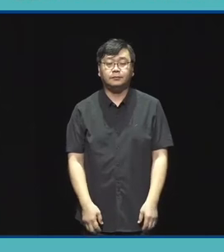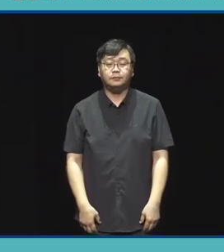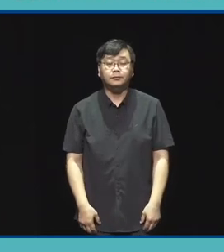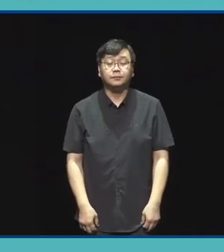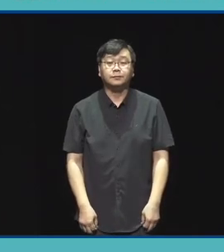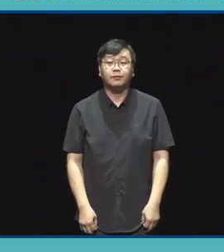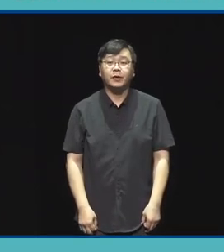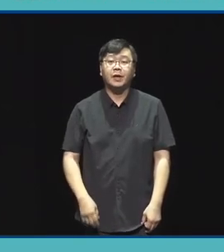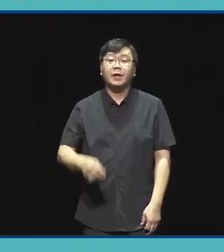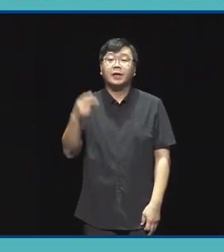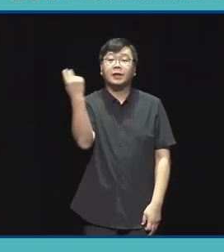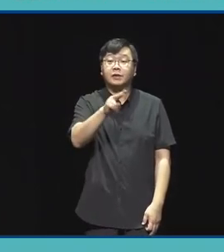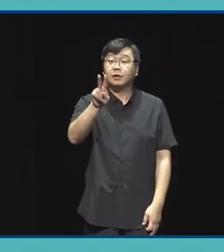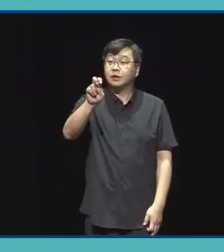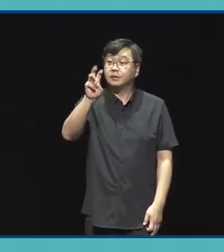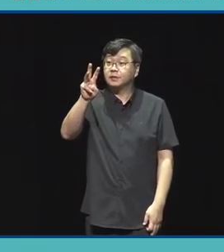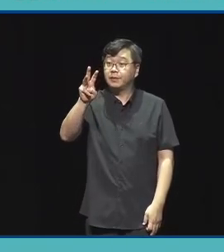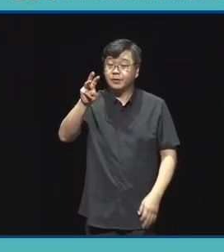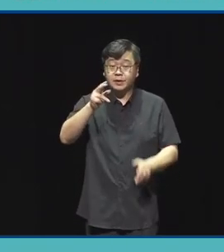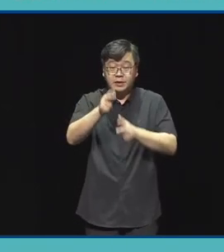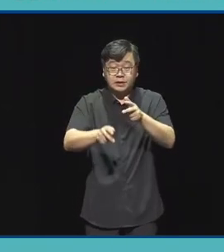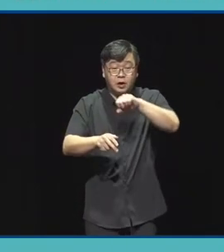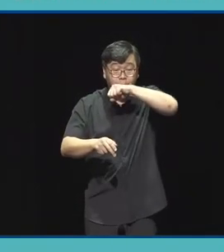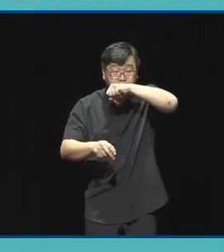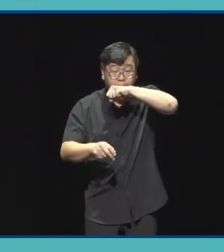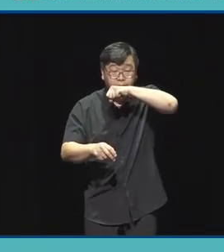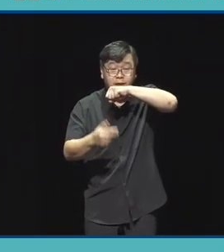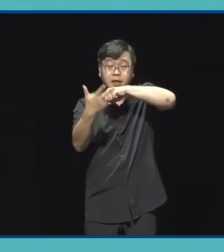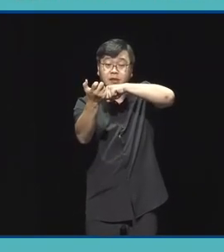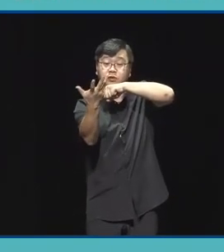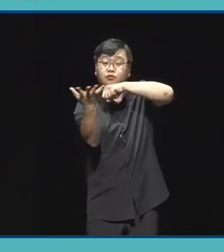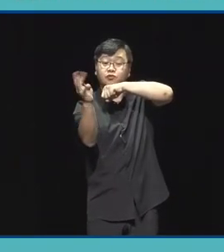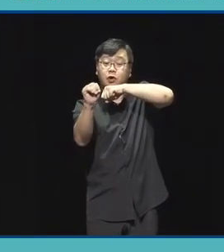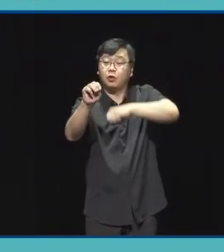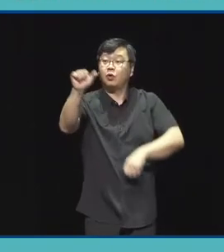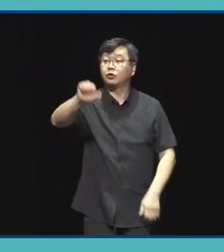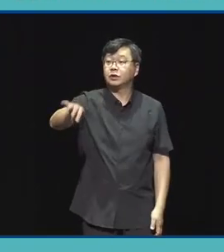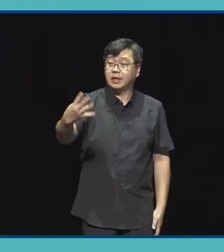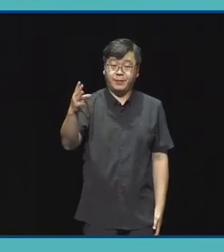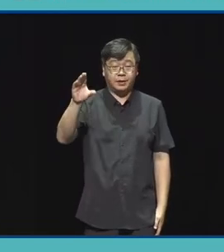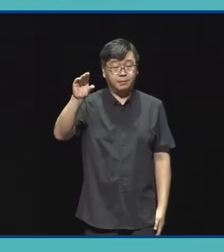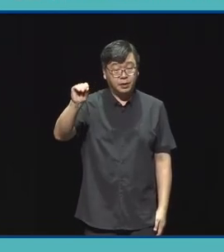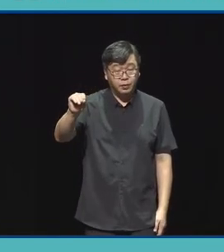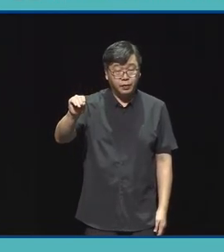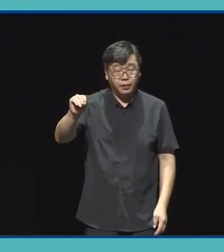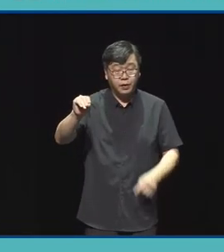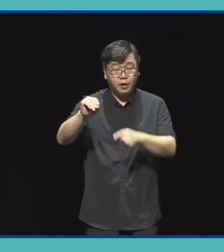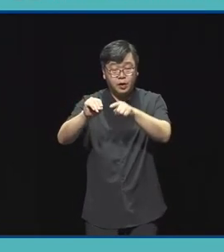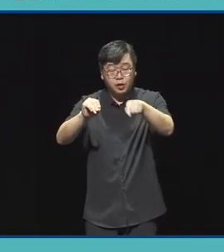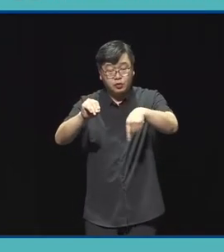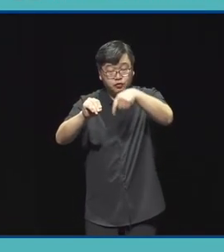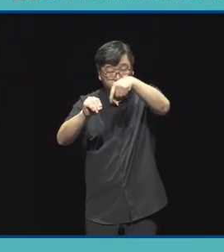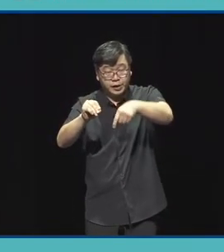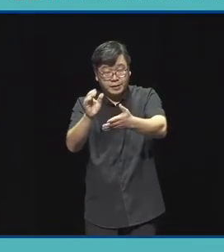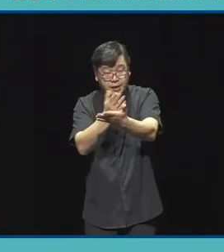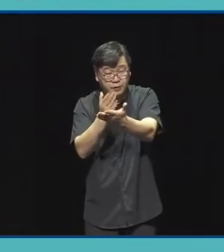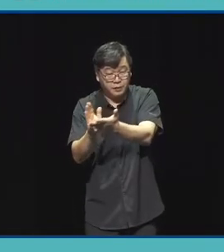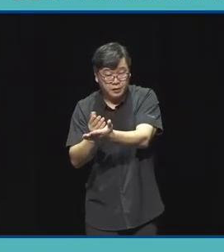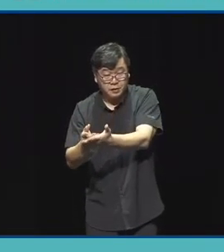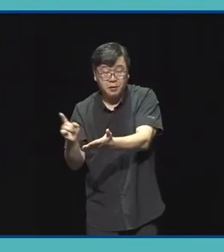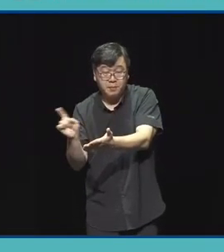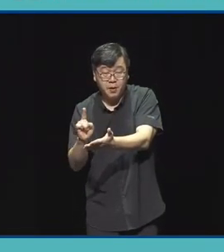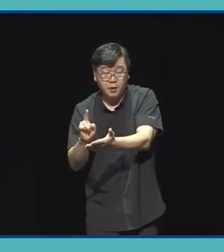네 23년도 사업 예산입니다 79억 5천 4백만원이고요 그 가운데에서 저희가 아까